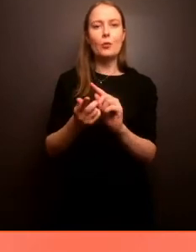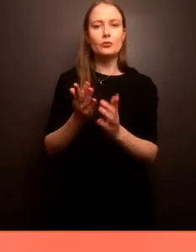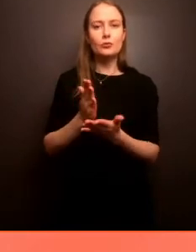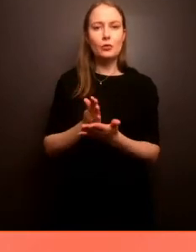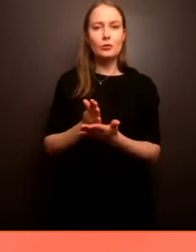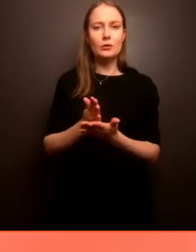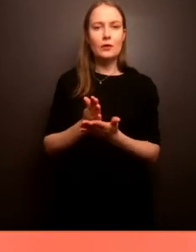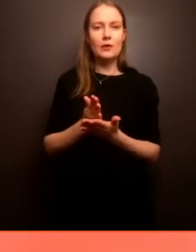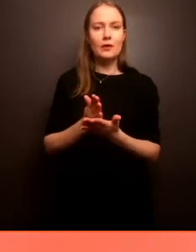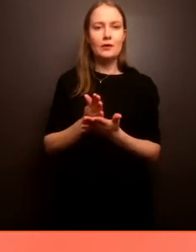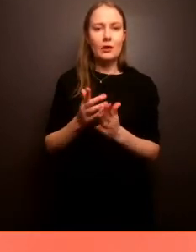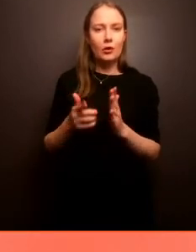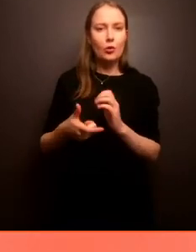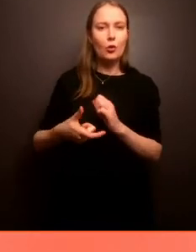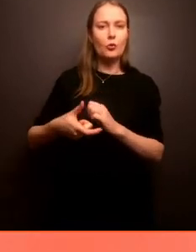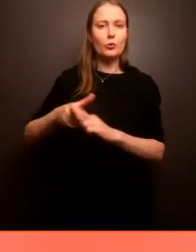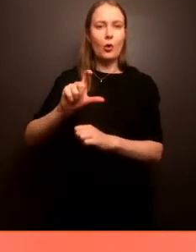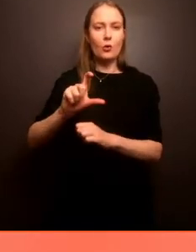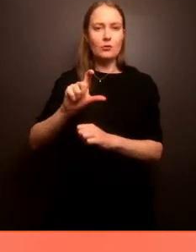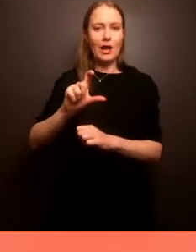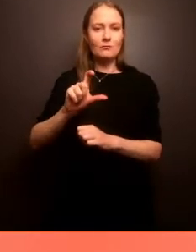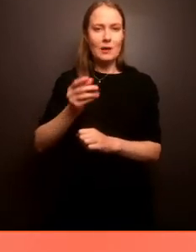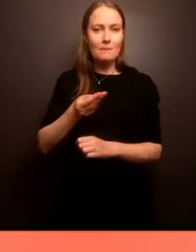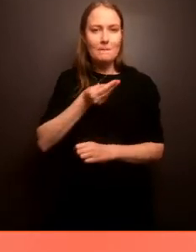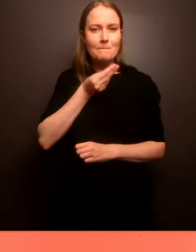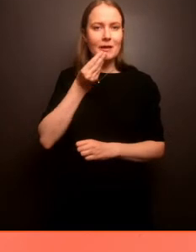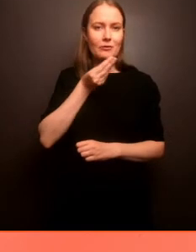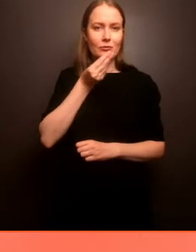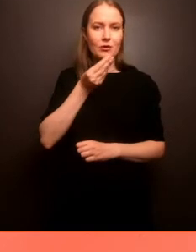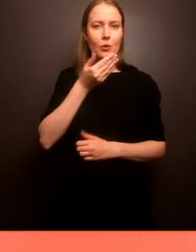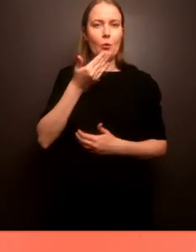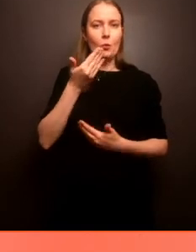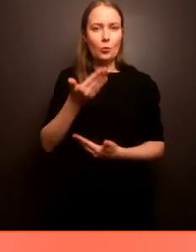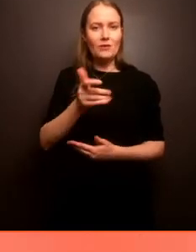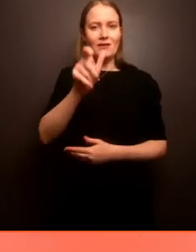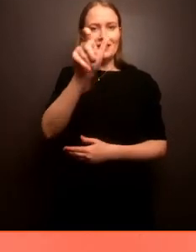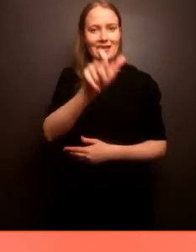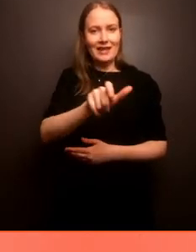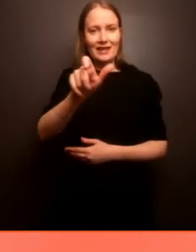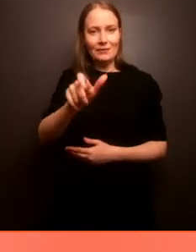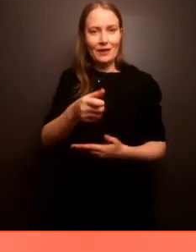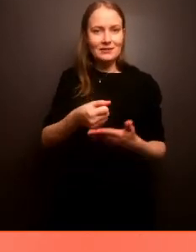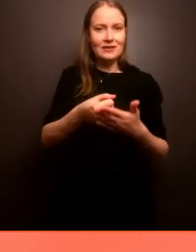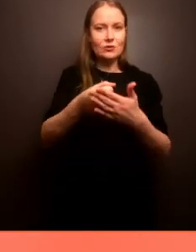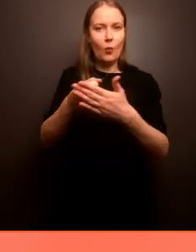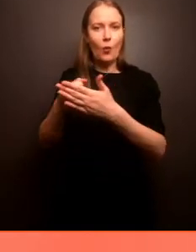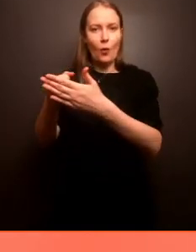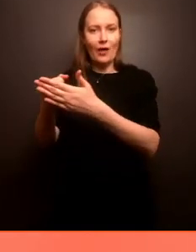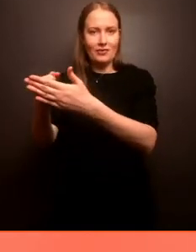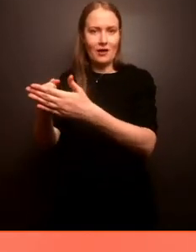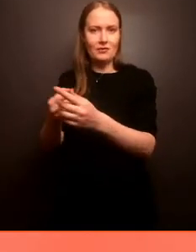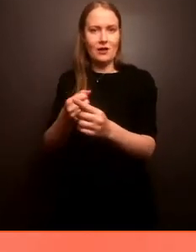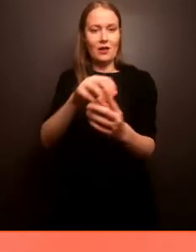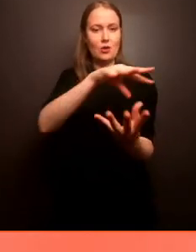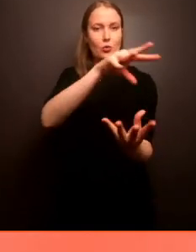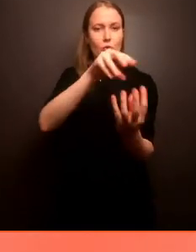see, et järjest enam tehakse pingutusi selles suunas, kuidas toetada inimesi jätkusuutlikumalt